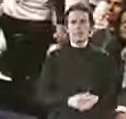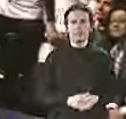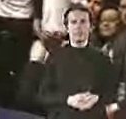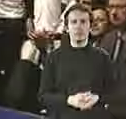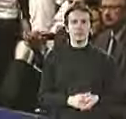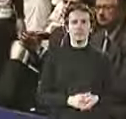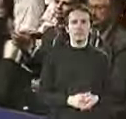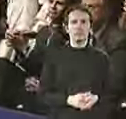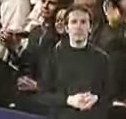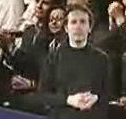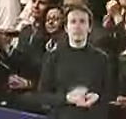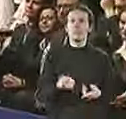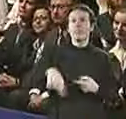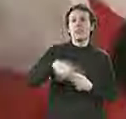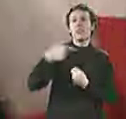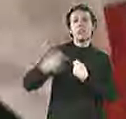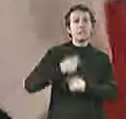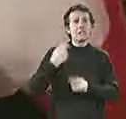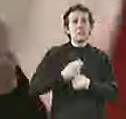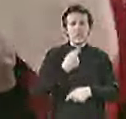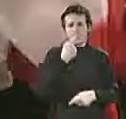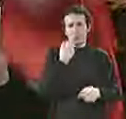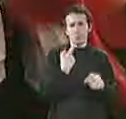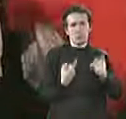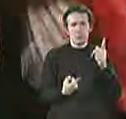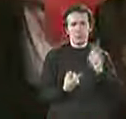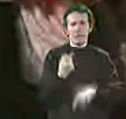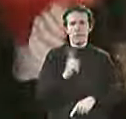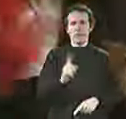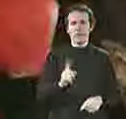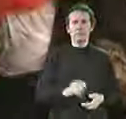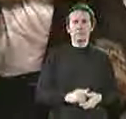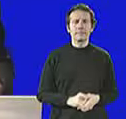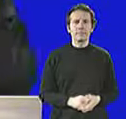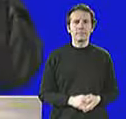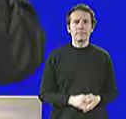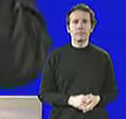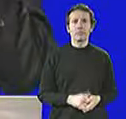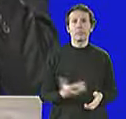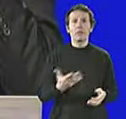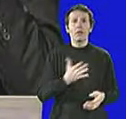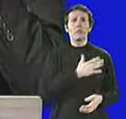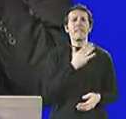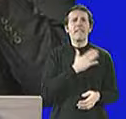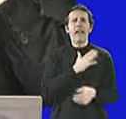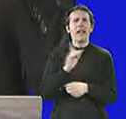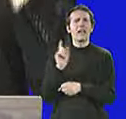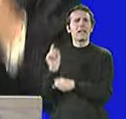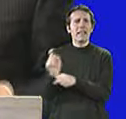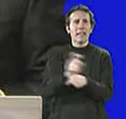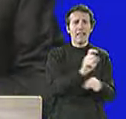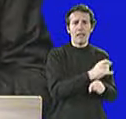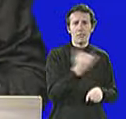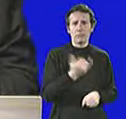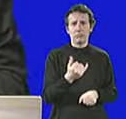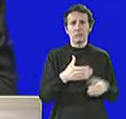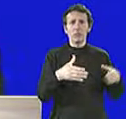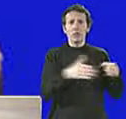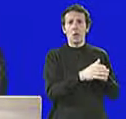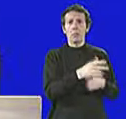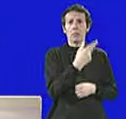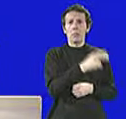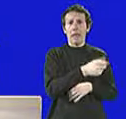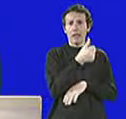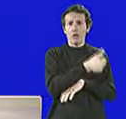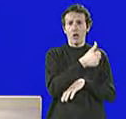yeux, guère d'importance. Pourquoi d'ailleurs attaquer ? Les socialistes, ils le font très bien